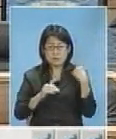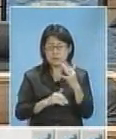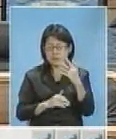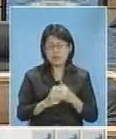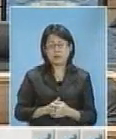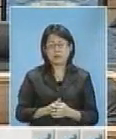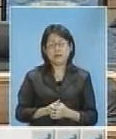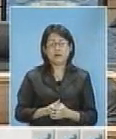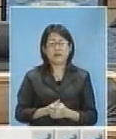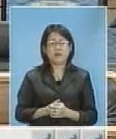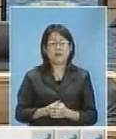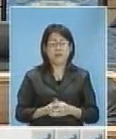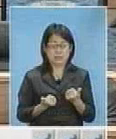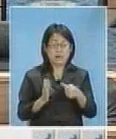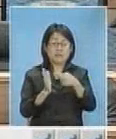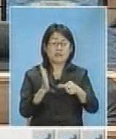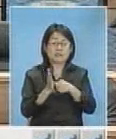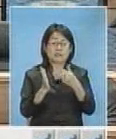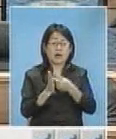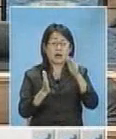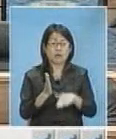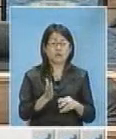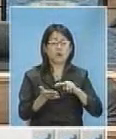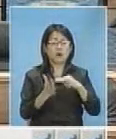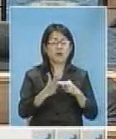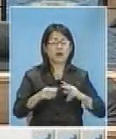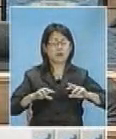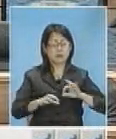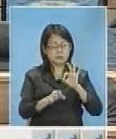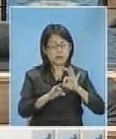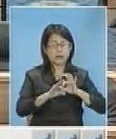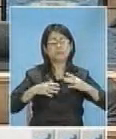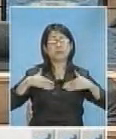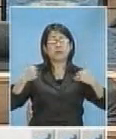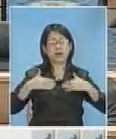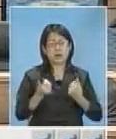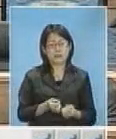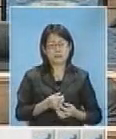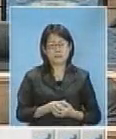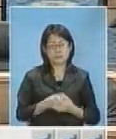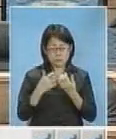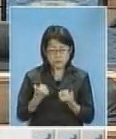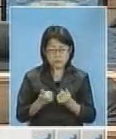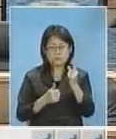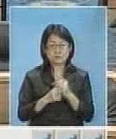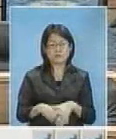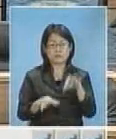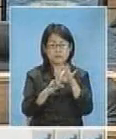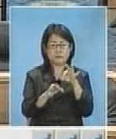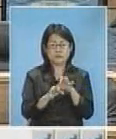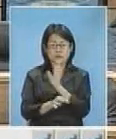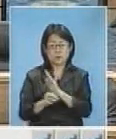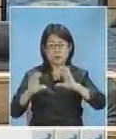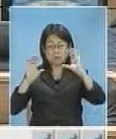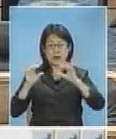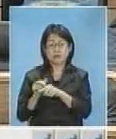ลดภาษีนิติบุคคลให้กับเขาเนี่ยเขาได้ไปแล้วเต็มๆนี่ท่านมาทำให้ธนาคารของรัฐบาล